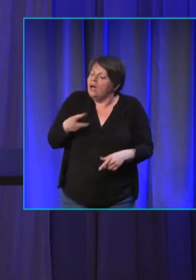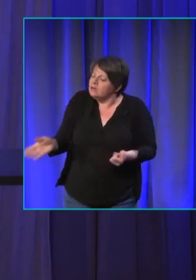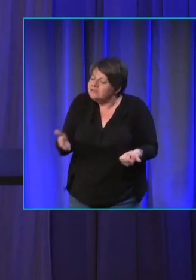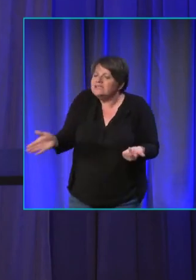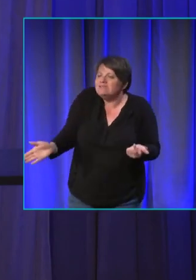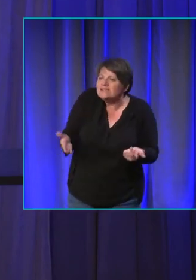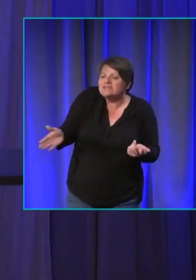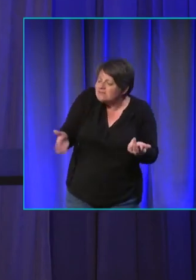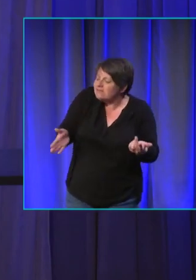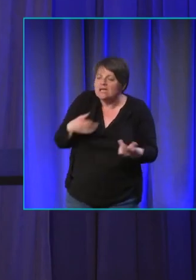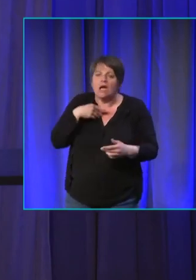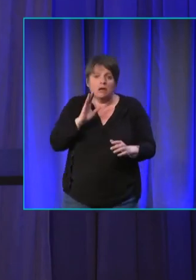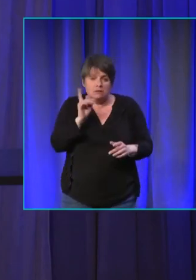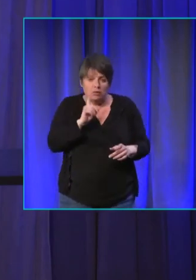donc